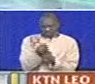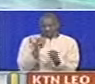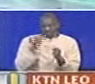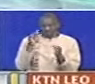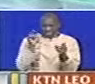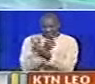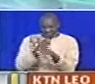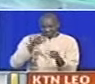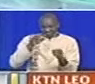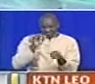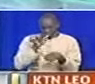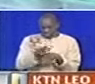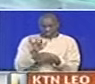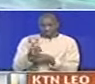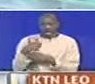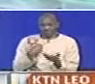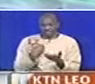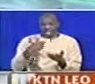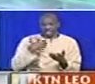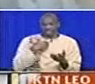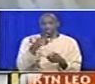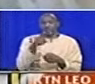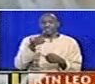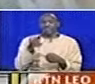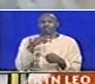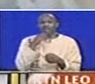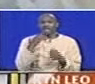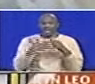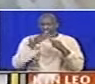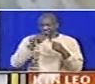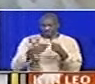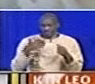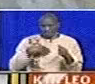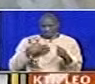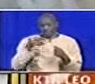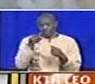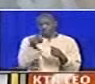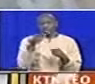1058566 wakitarajiwa kupiga kura.